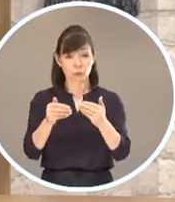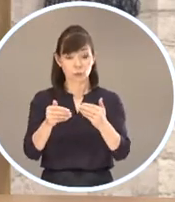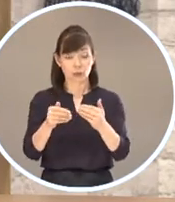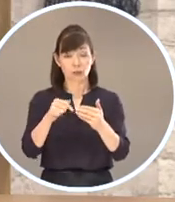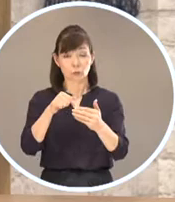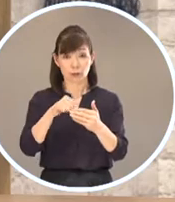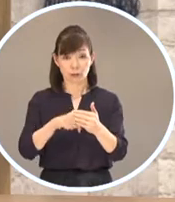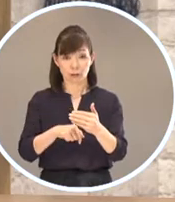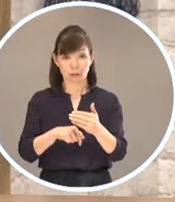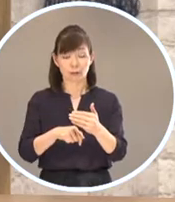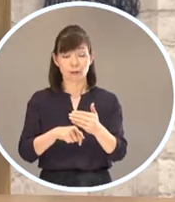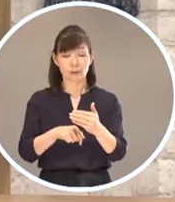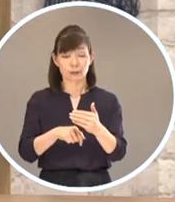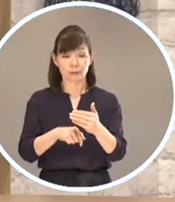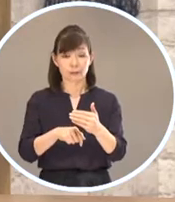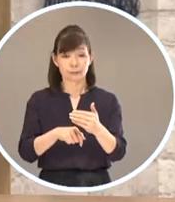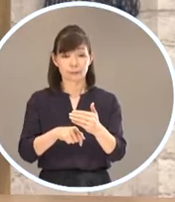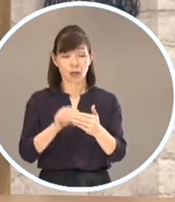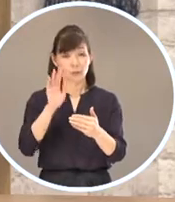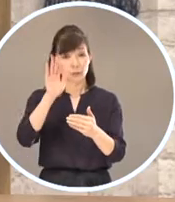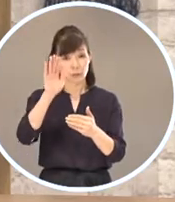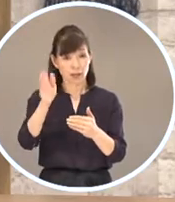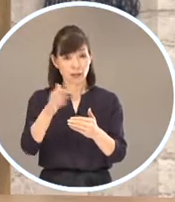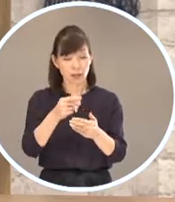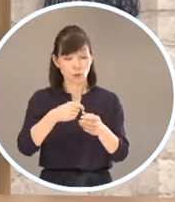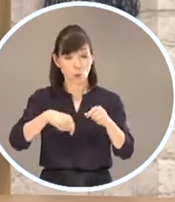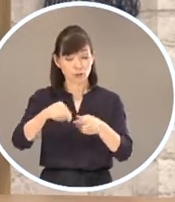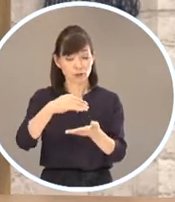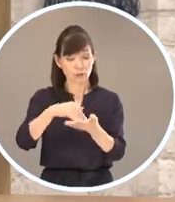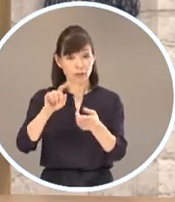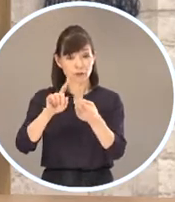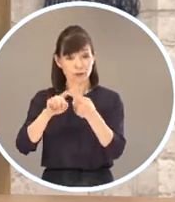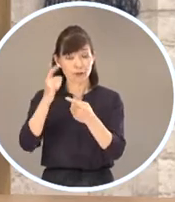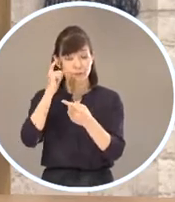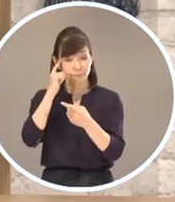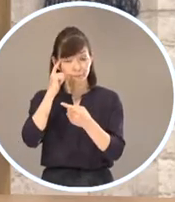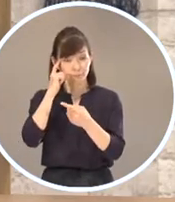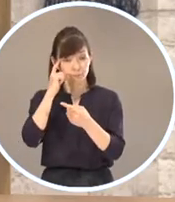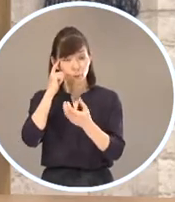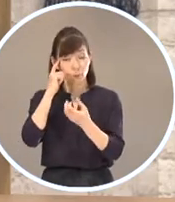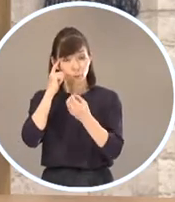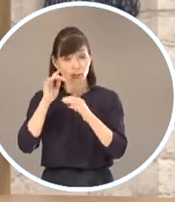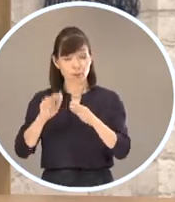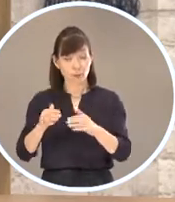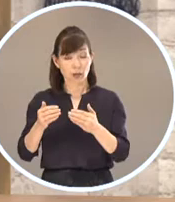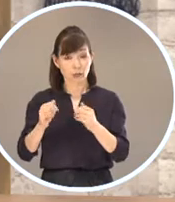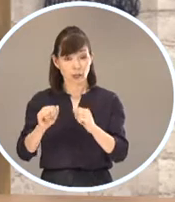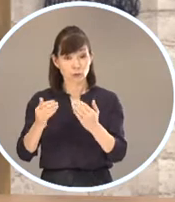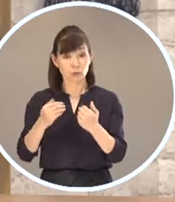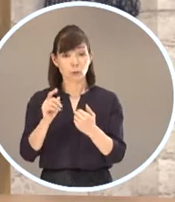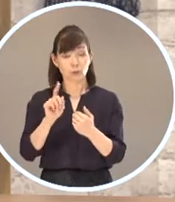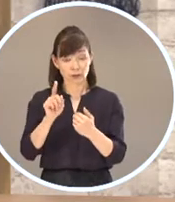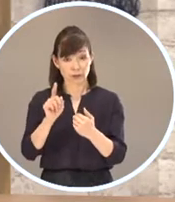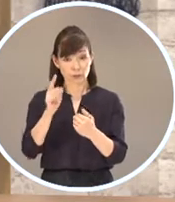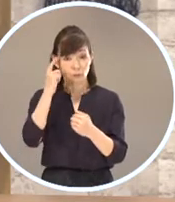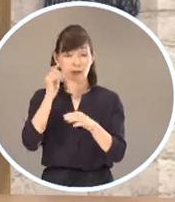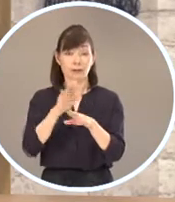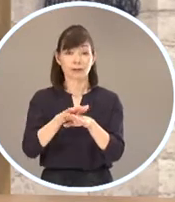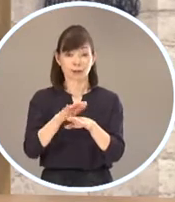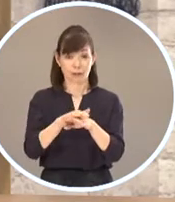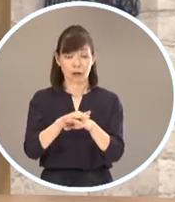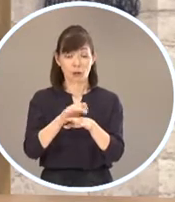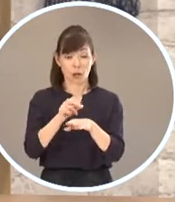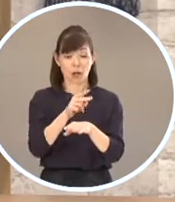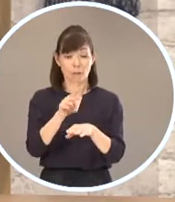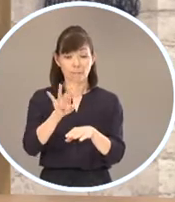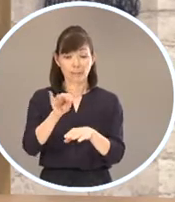でですね、その未来からの逆算的思考で、今何をすべきかを考えるというこういう発想がありましたね。はい、こういう発想バックキャストっ